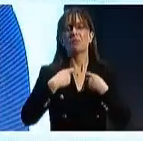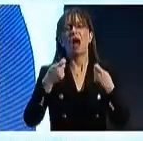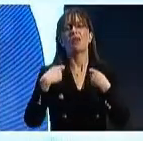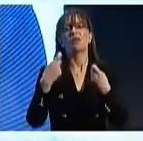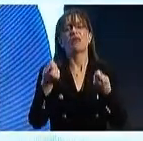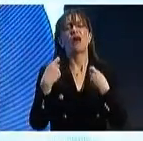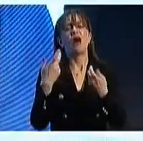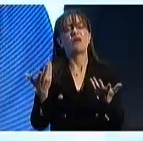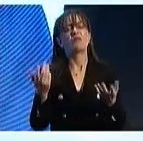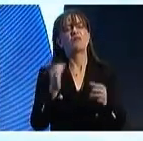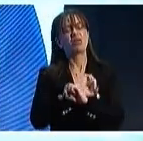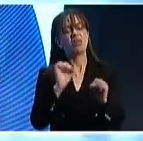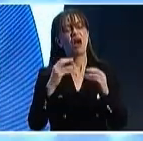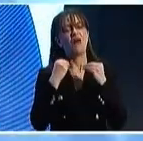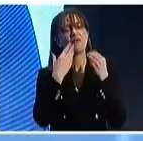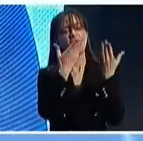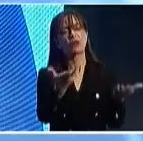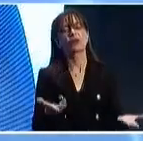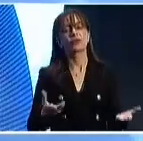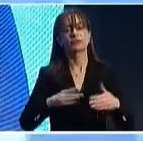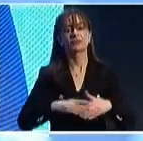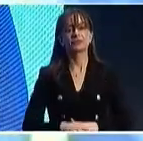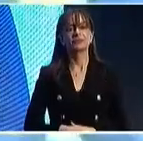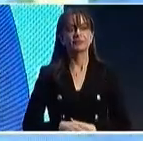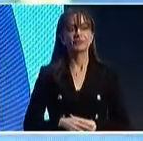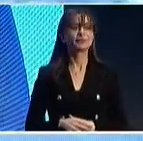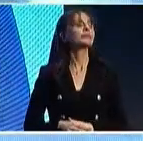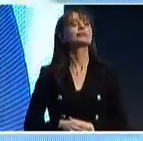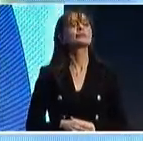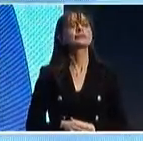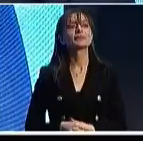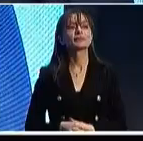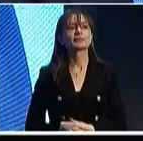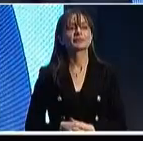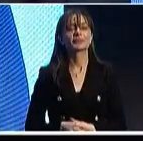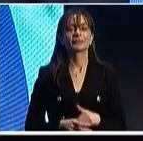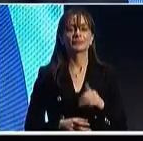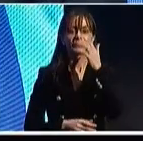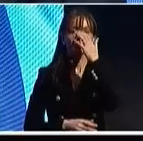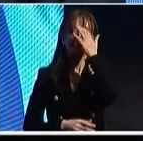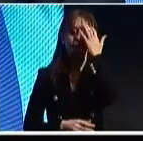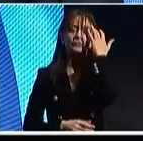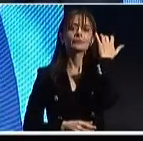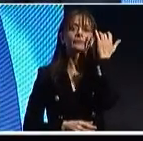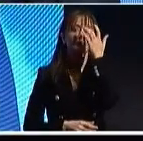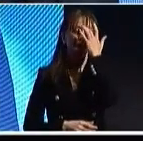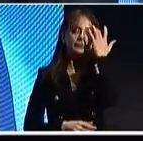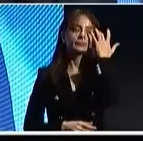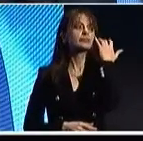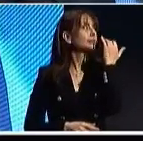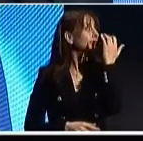yansıyor. Evet.